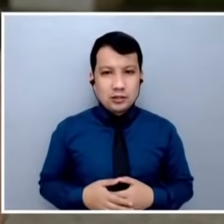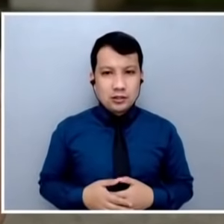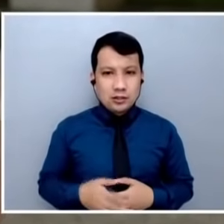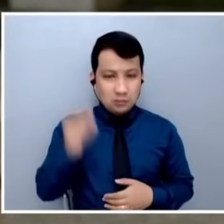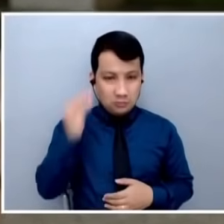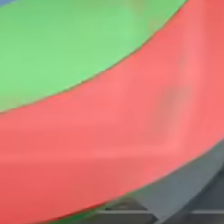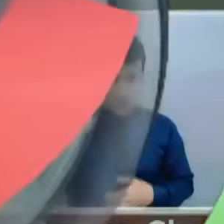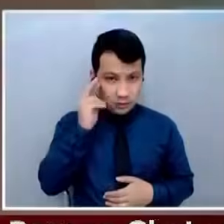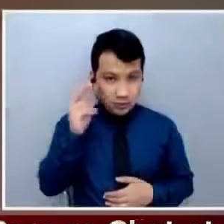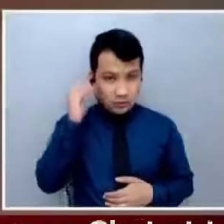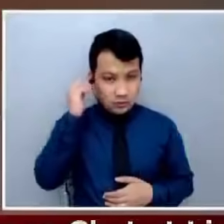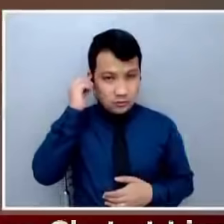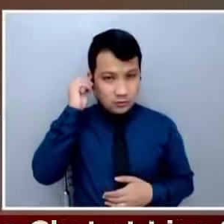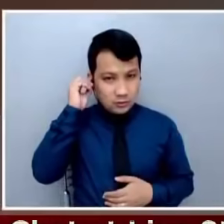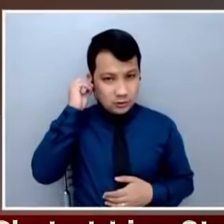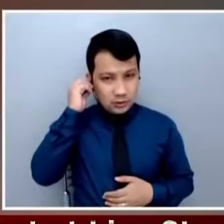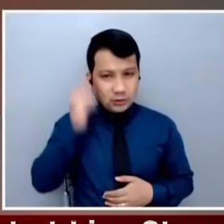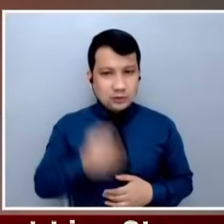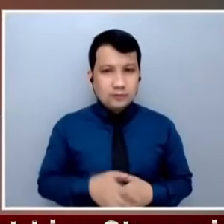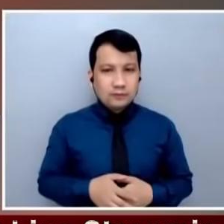Navallo.